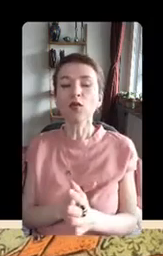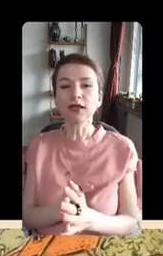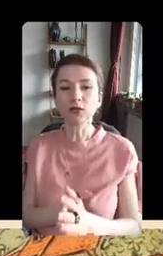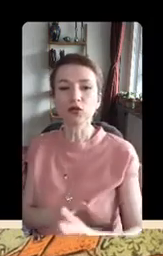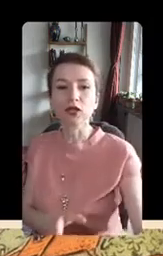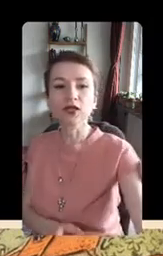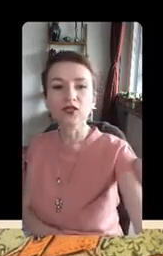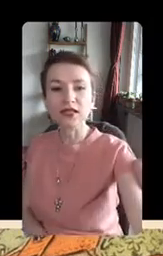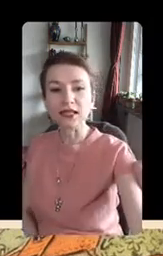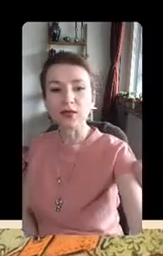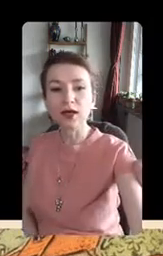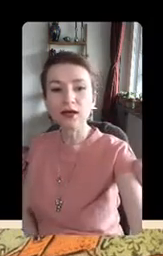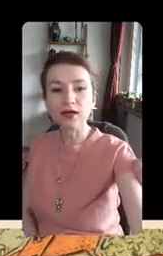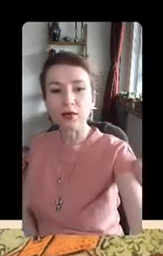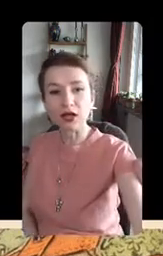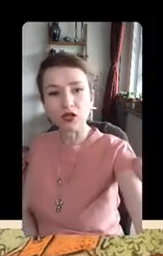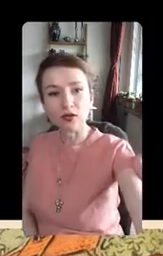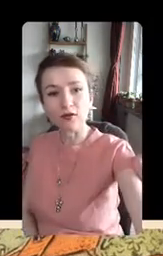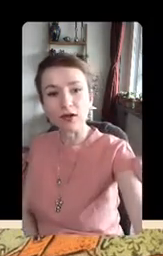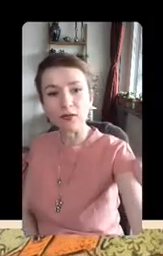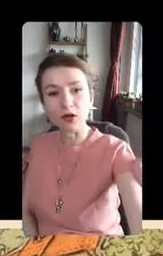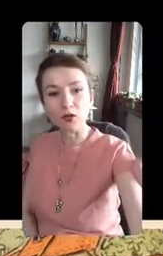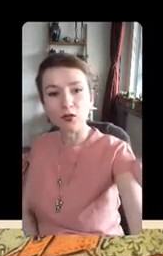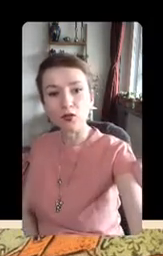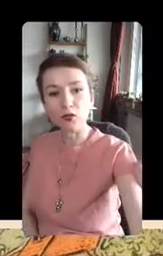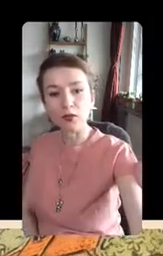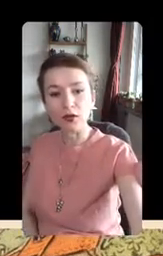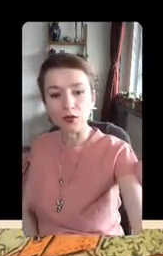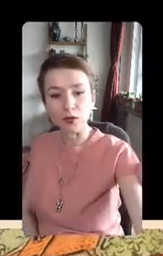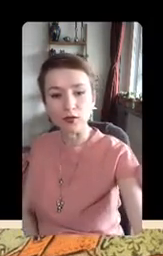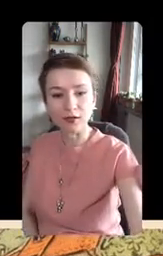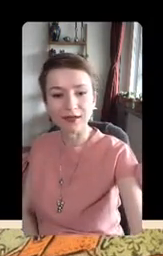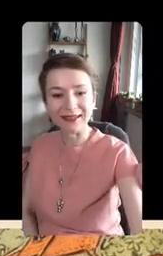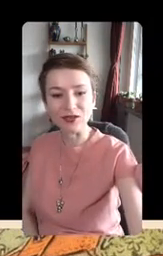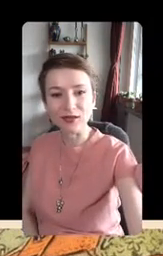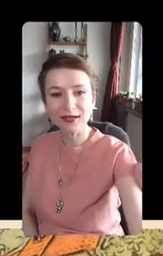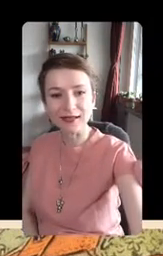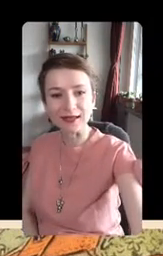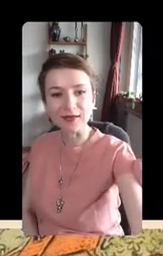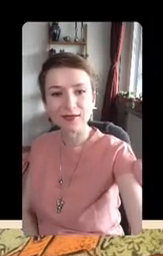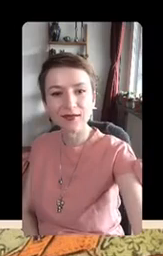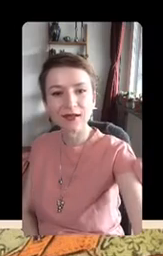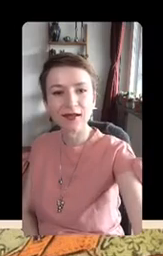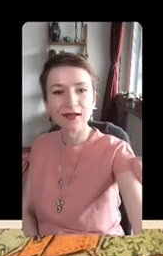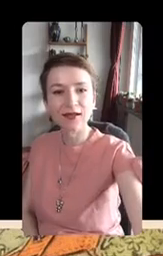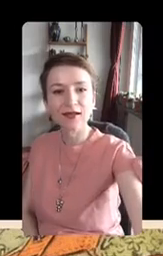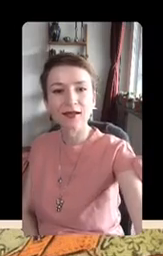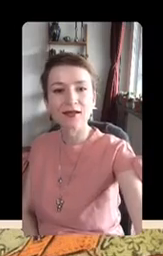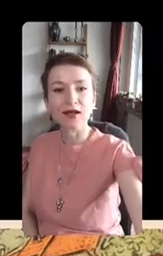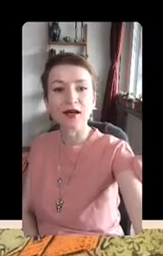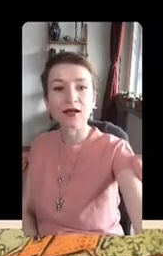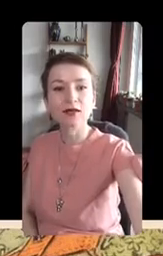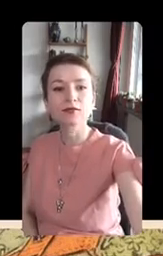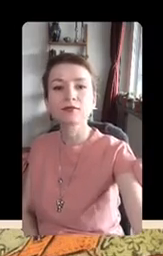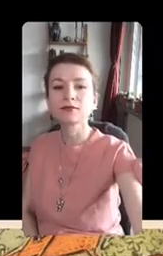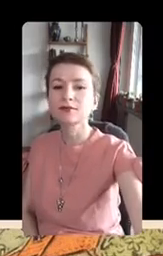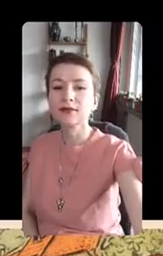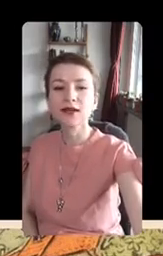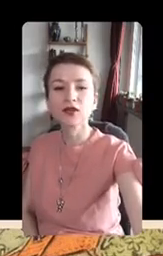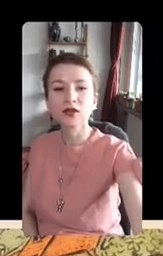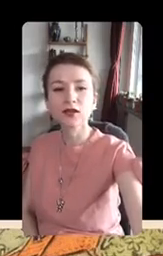правда? Потому что шведская семья, я пока что временно уберу иллюстрации.